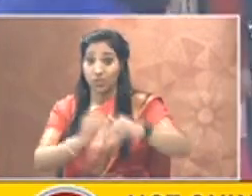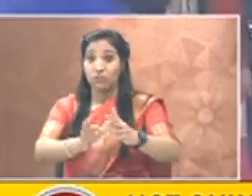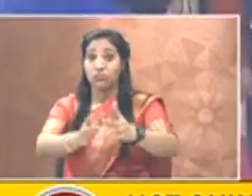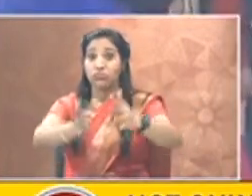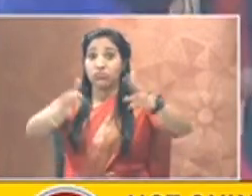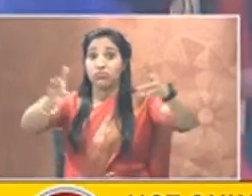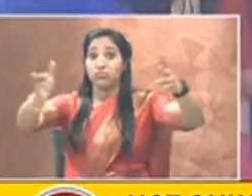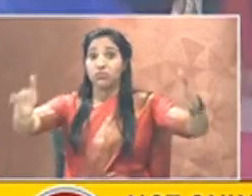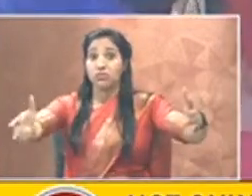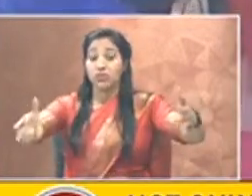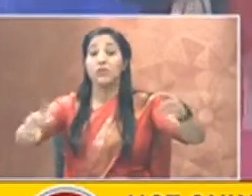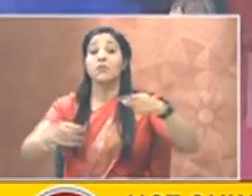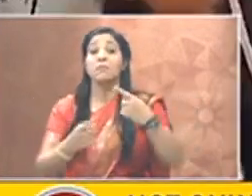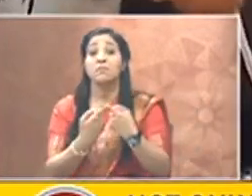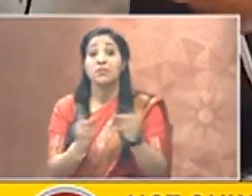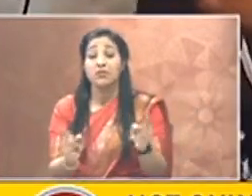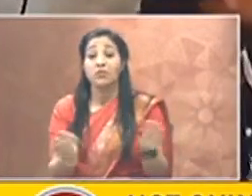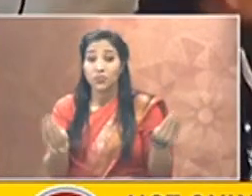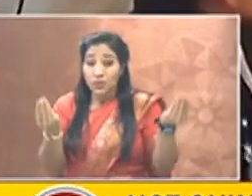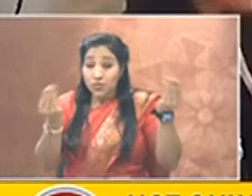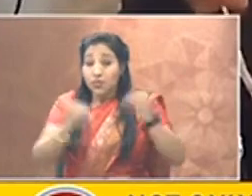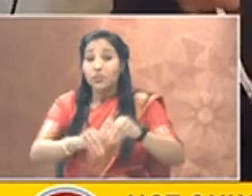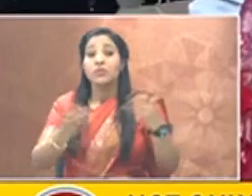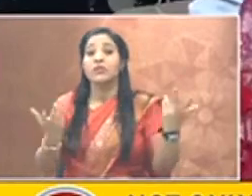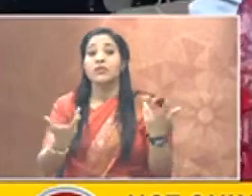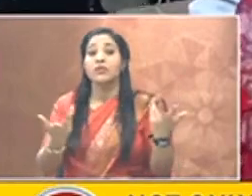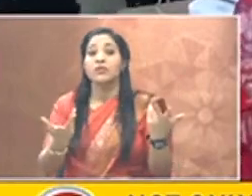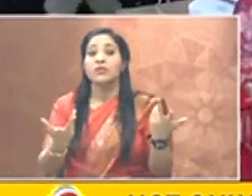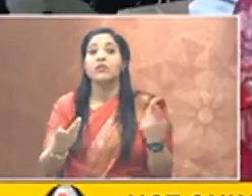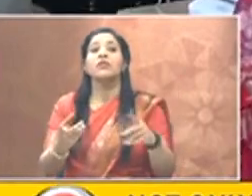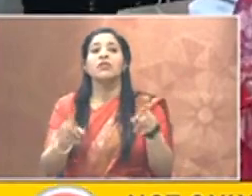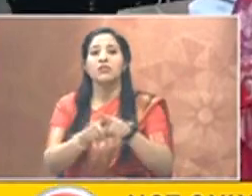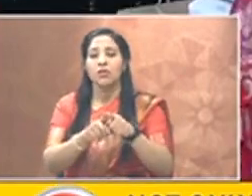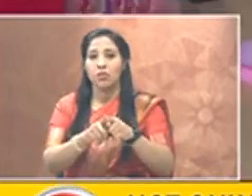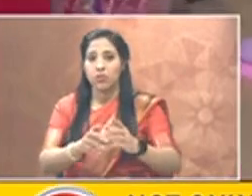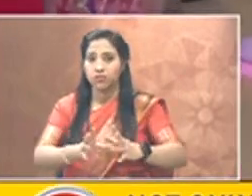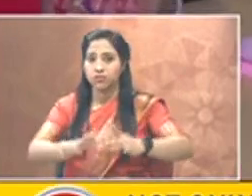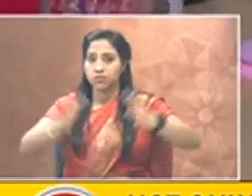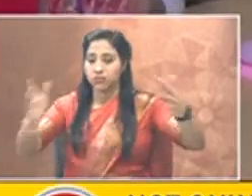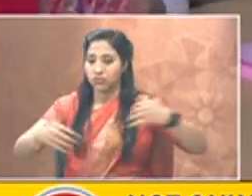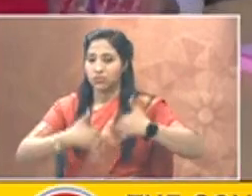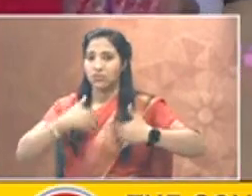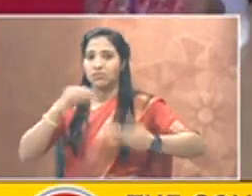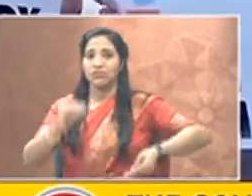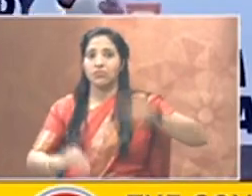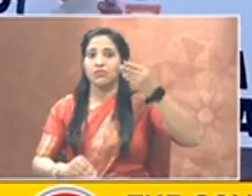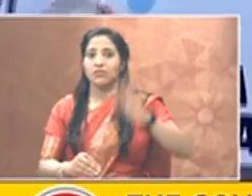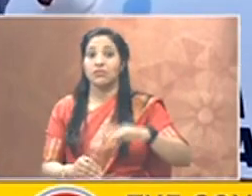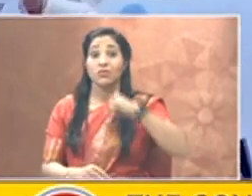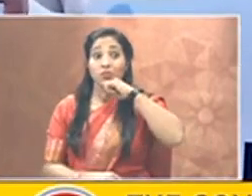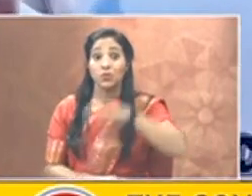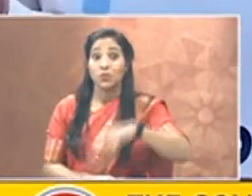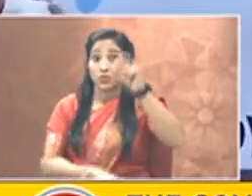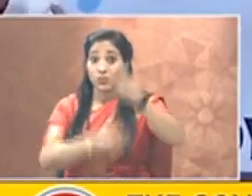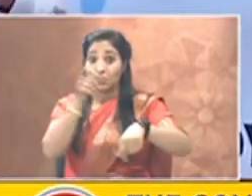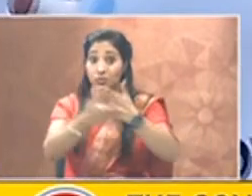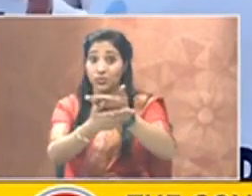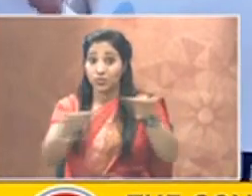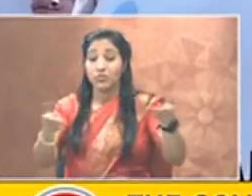संख्या में वृद्धि हुई है, बल्कि टर्नआउट भी बढ़ा है। हमारे युवा वोटरों